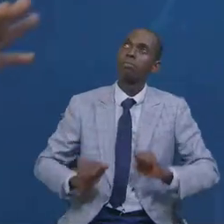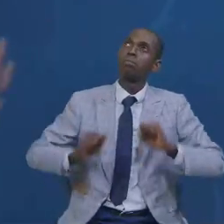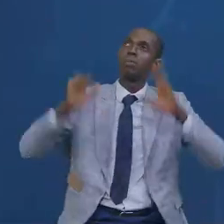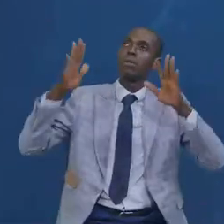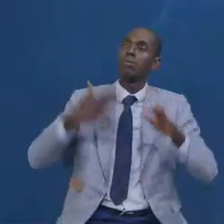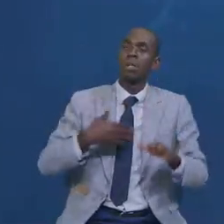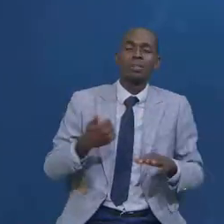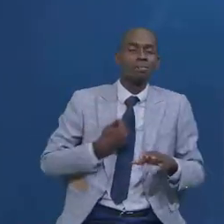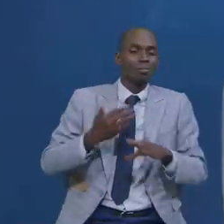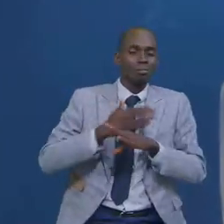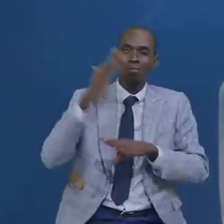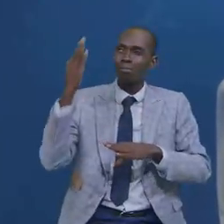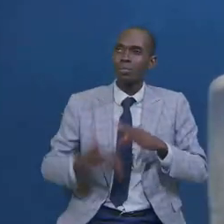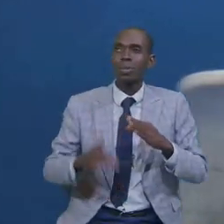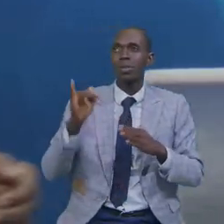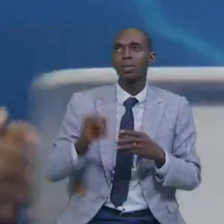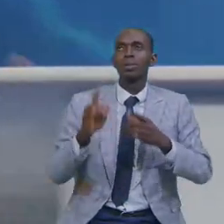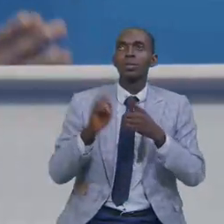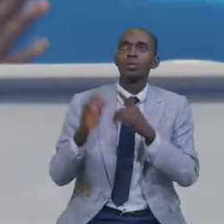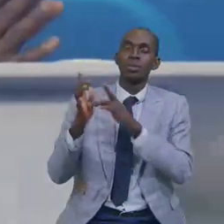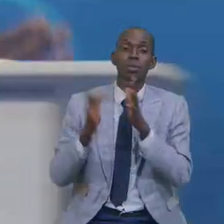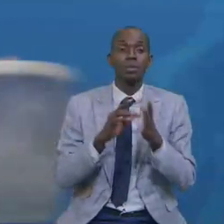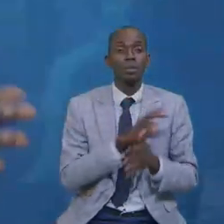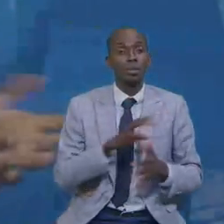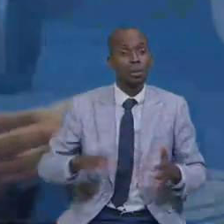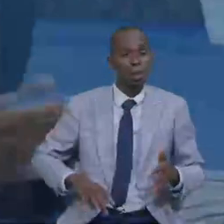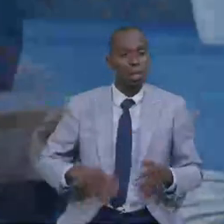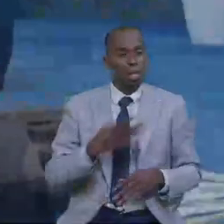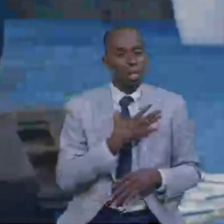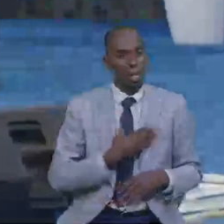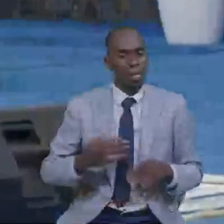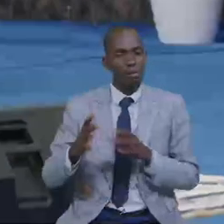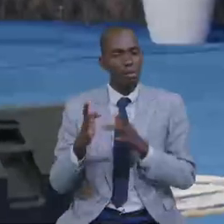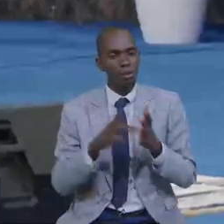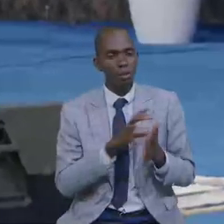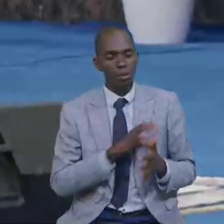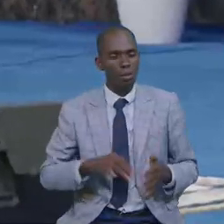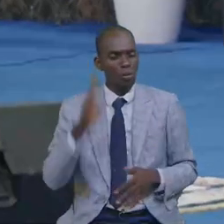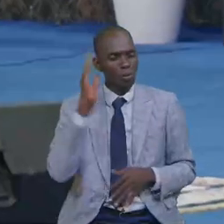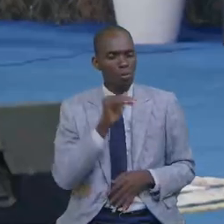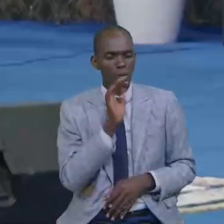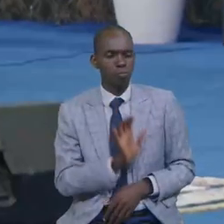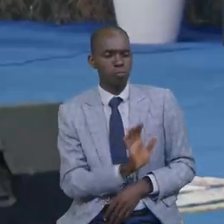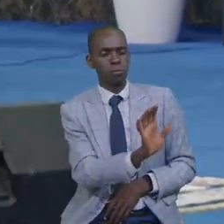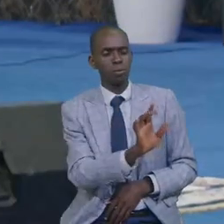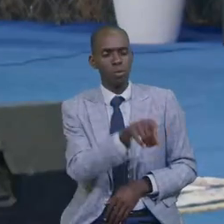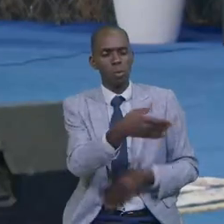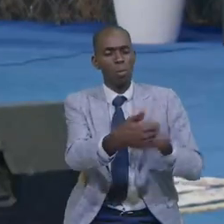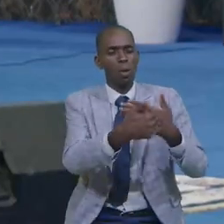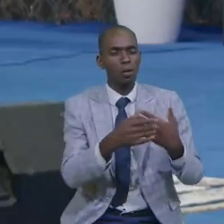je me donne sans raison à Jésus ne va pas te